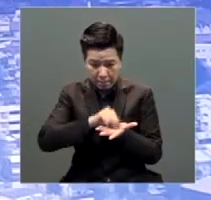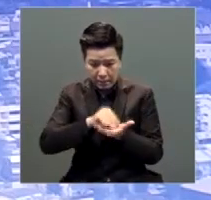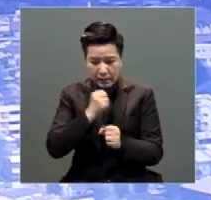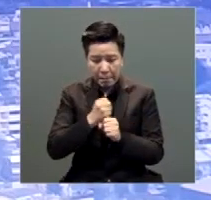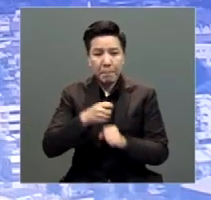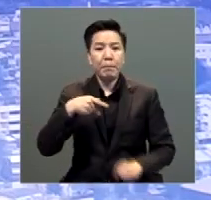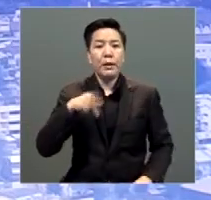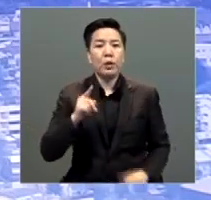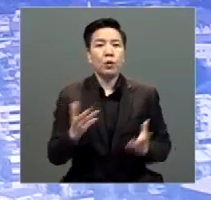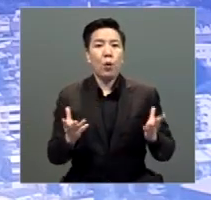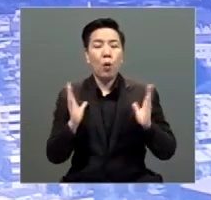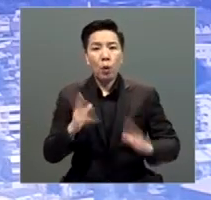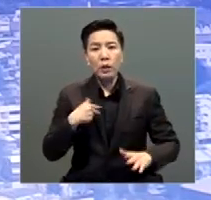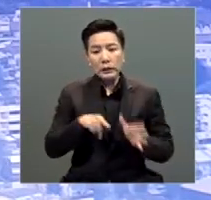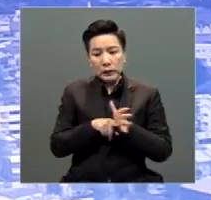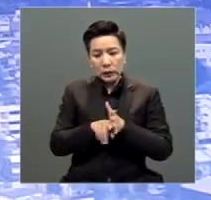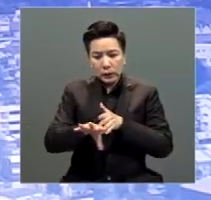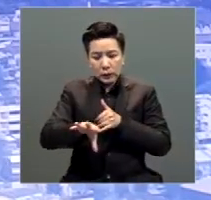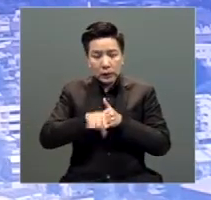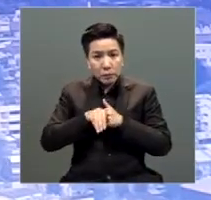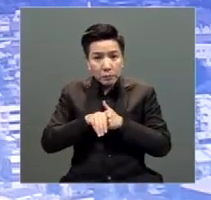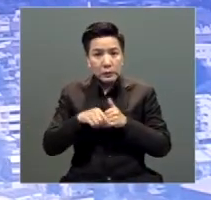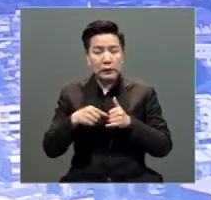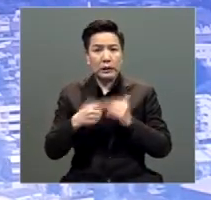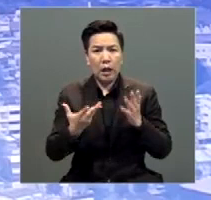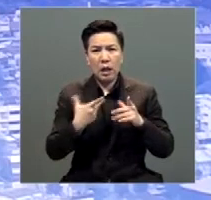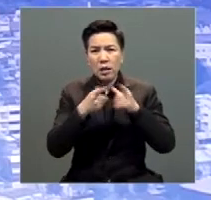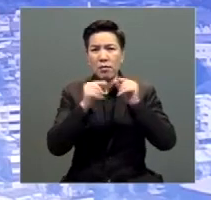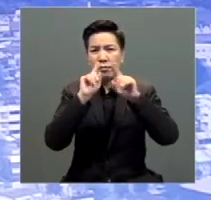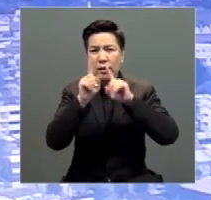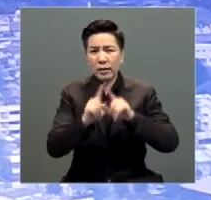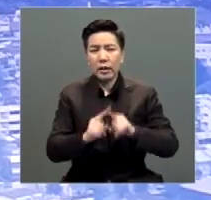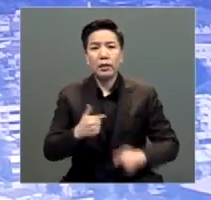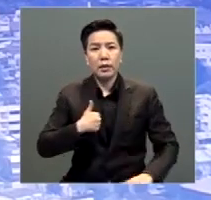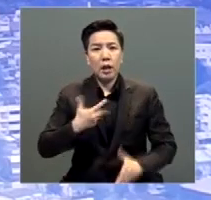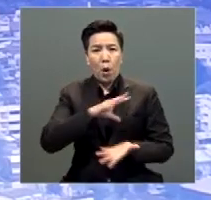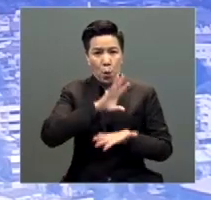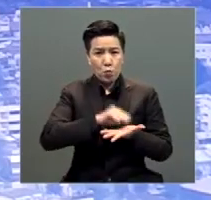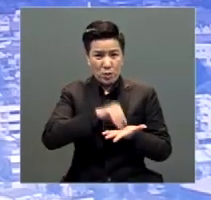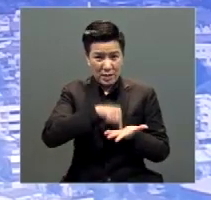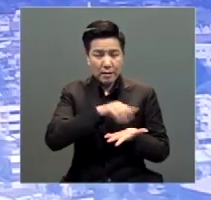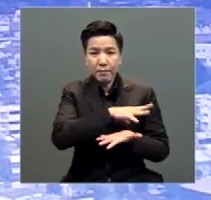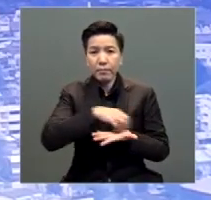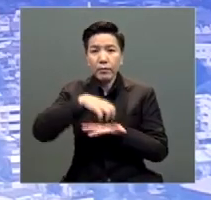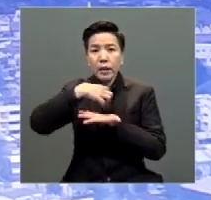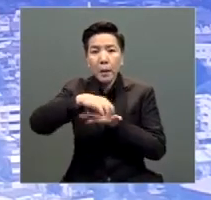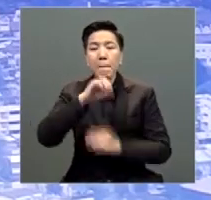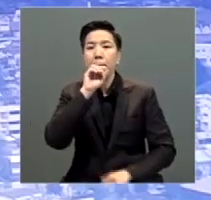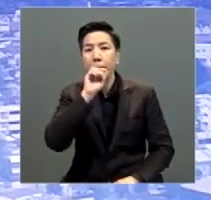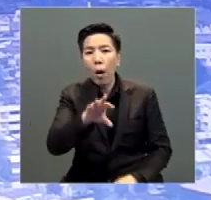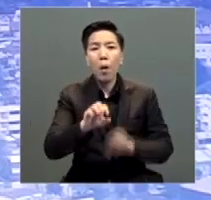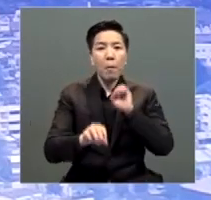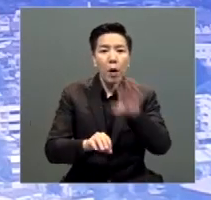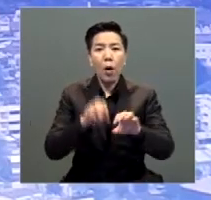ชน์นะครับคนที่ติดเชื้อคนที่มีเรื่องอะไรต่างๆที่เกิดขึ้นเนี่ยเราก็เอาชุดข้อมูลนั้นมาบอกเล่า